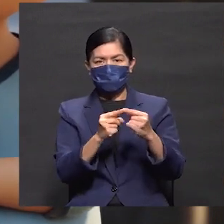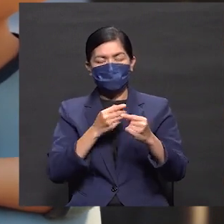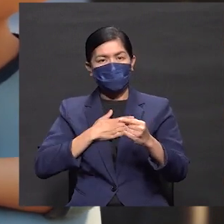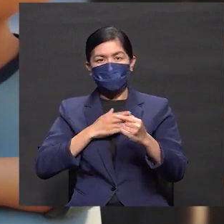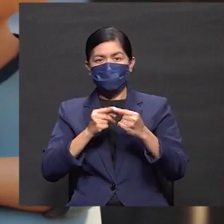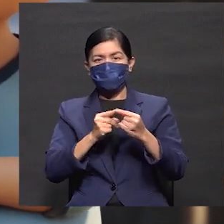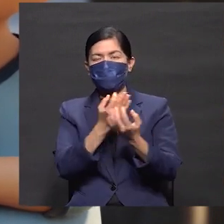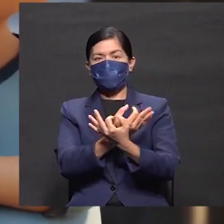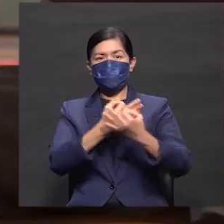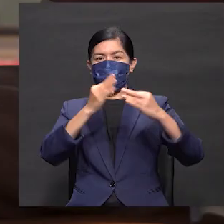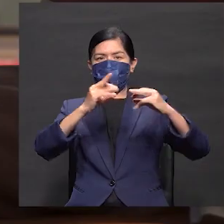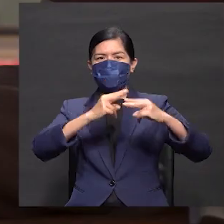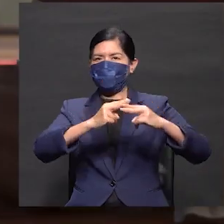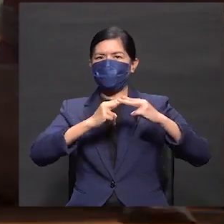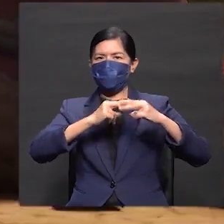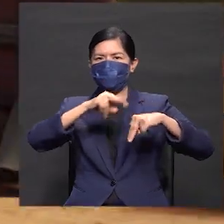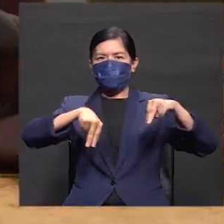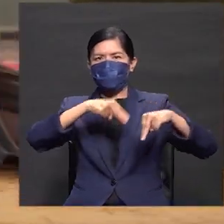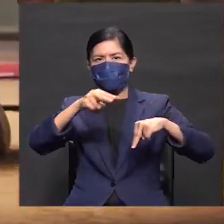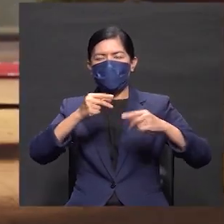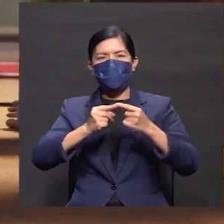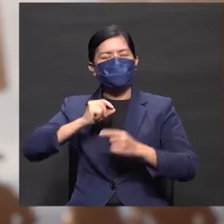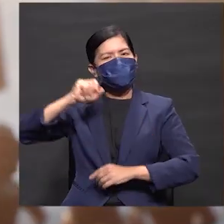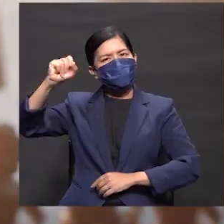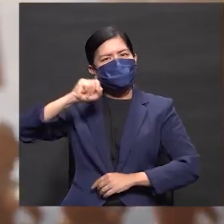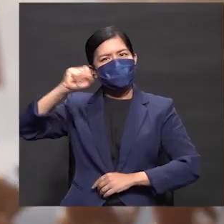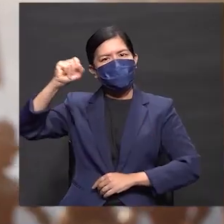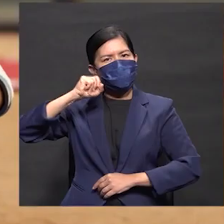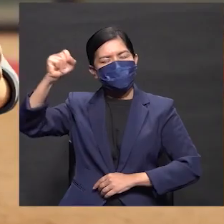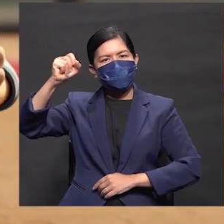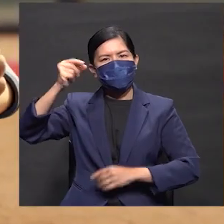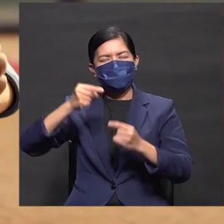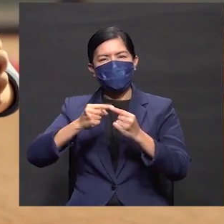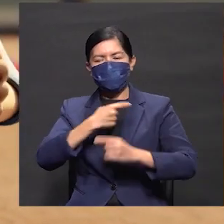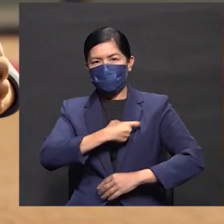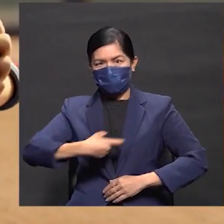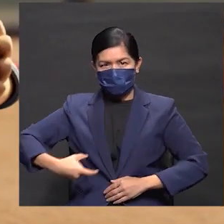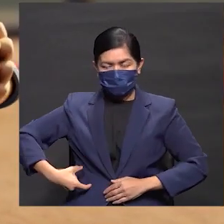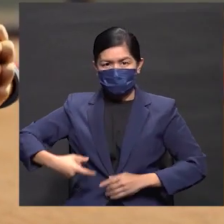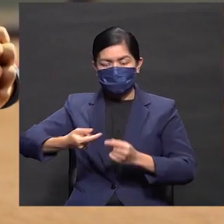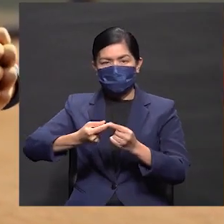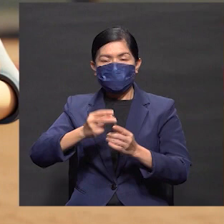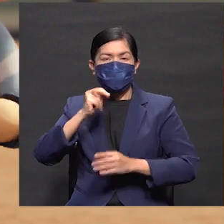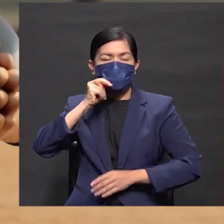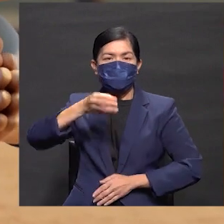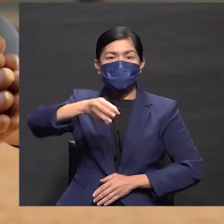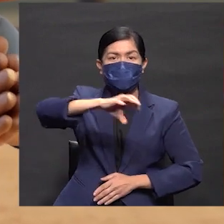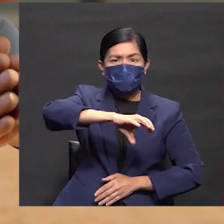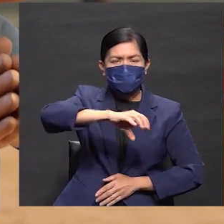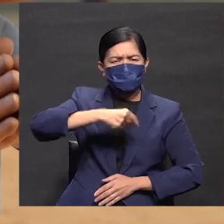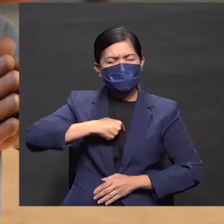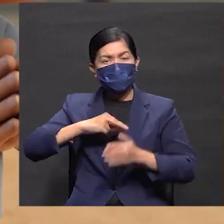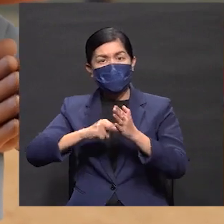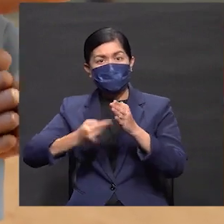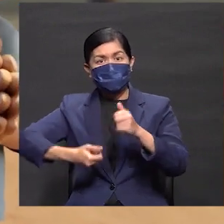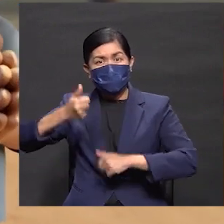รภาพน่ะ พระนเรศวรพระนเรศวร นี่คือชนะสงครามแล้วหรอจะบ้าหร